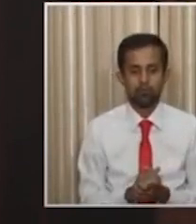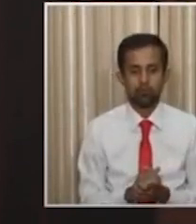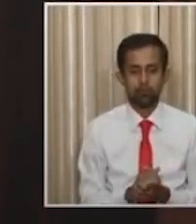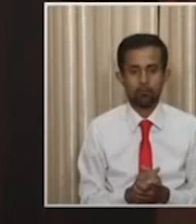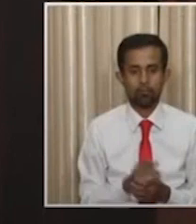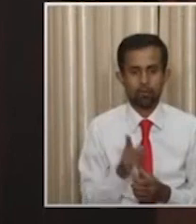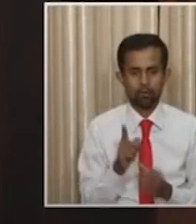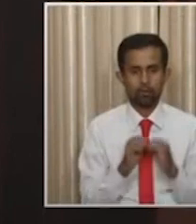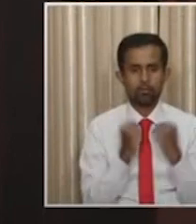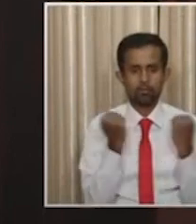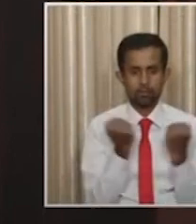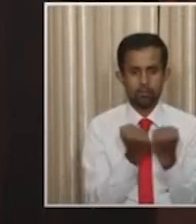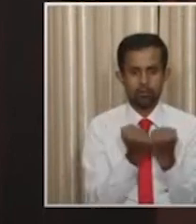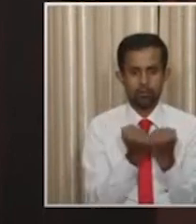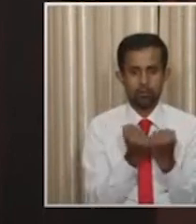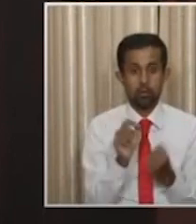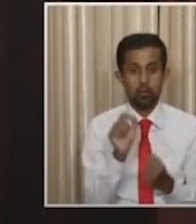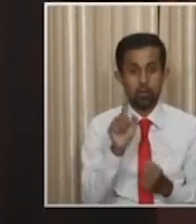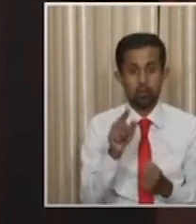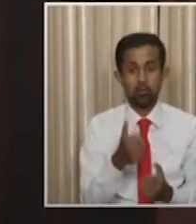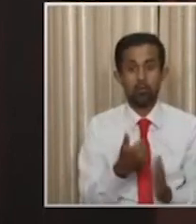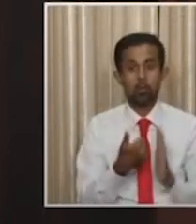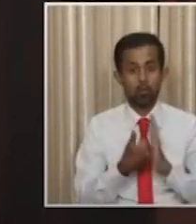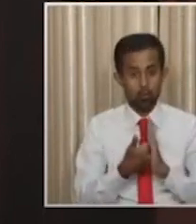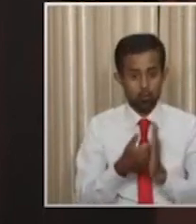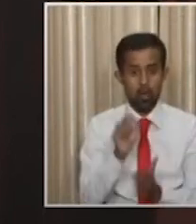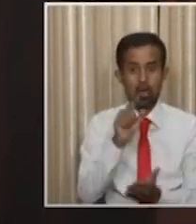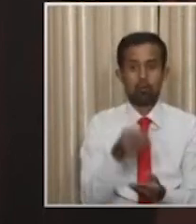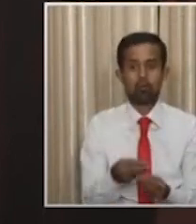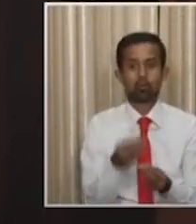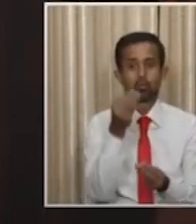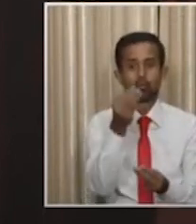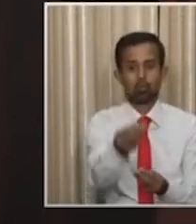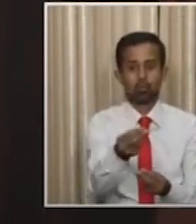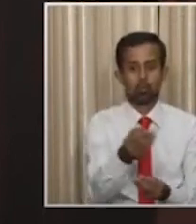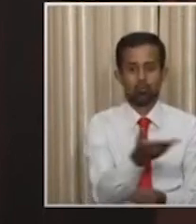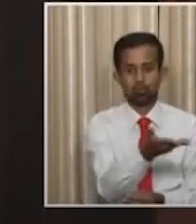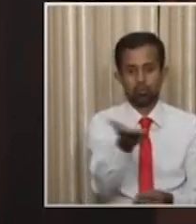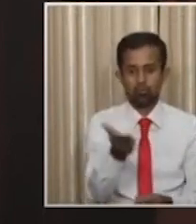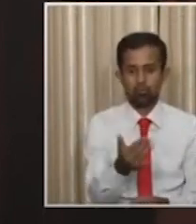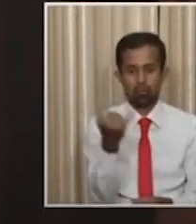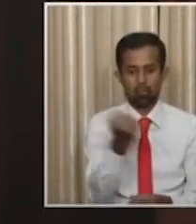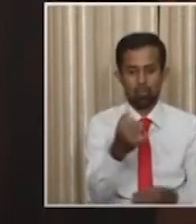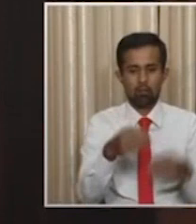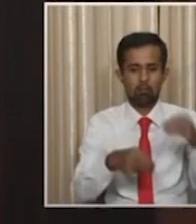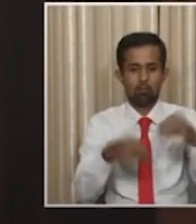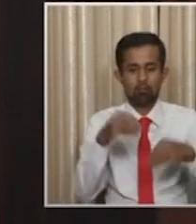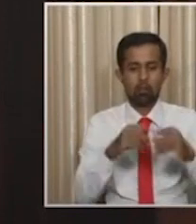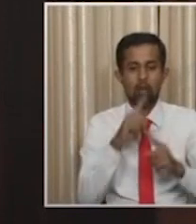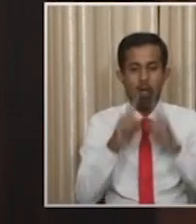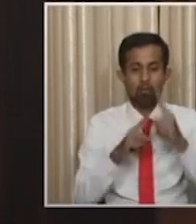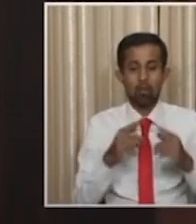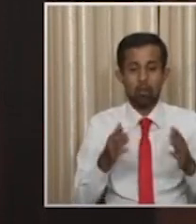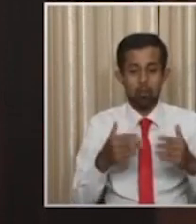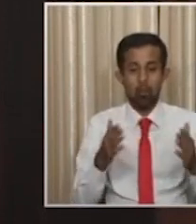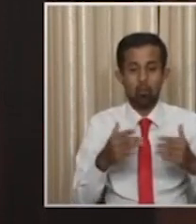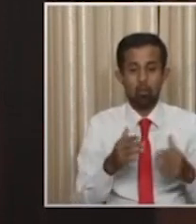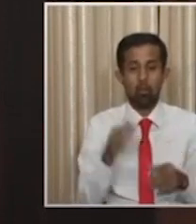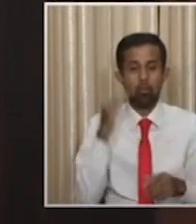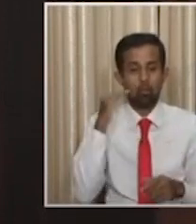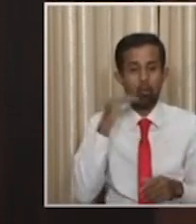ஆகையால் உங்களுடைய அசிங்கமான அரசியலை பேசி மீண்டும் பழைய நிலைமைக்கு மக்களை இட்டு செல்லாமல் மக்களுக்கு